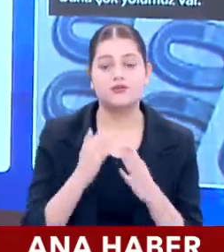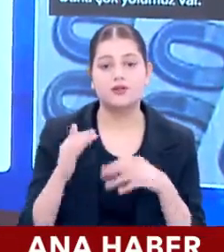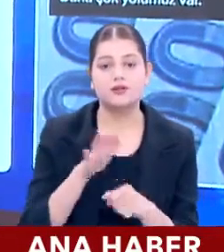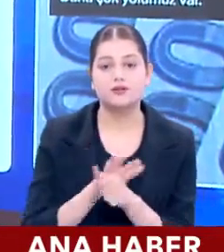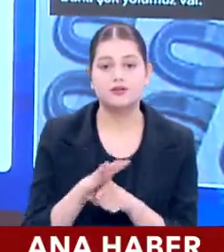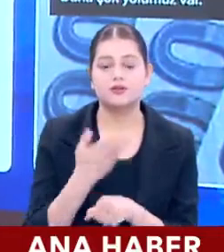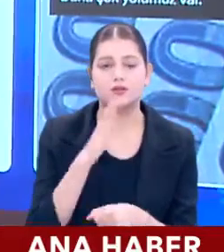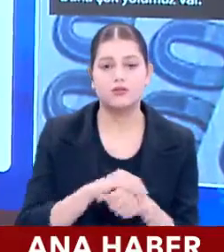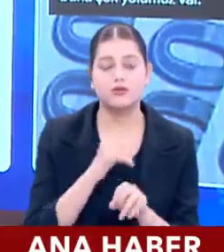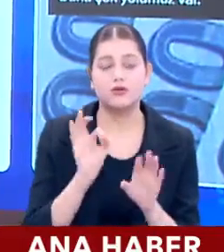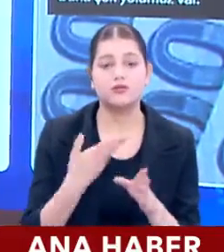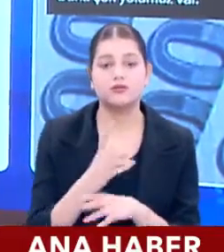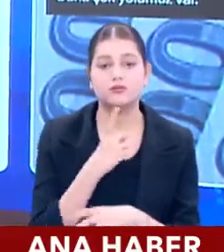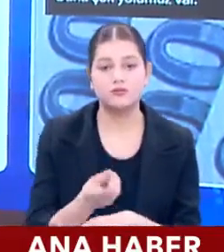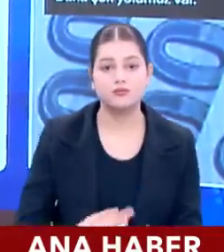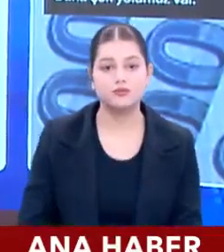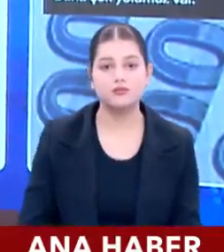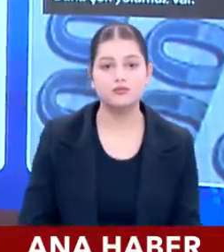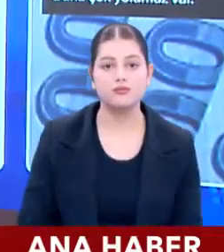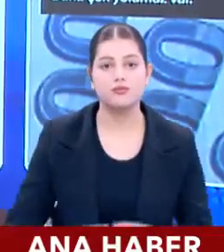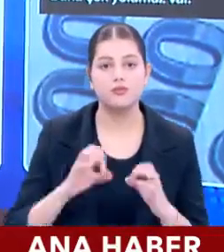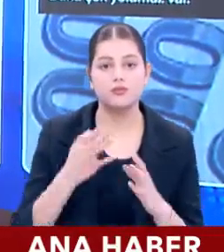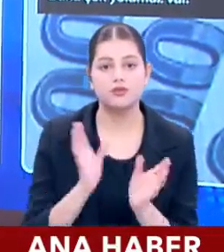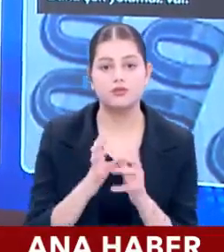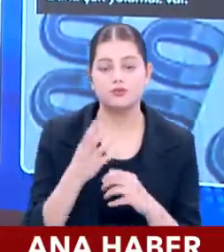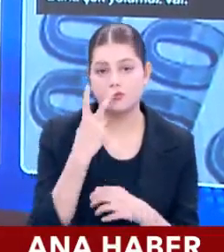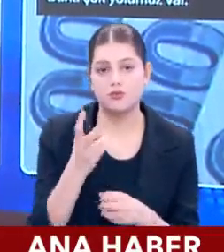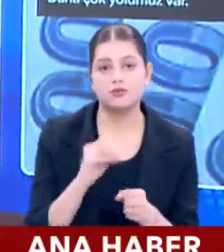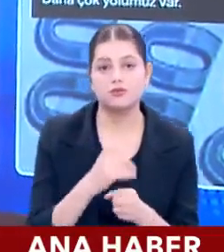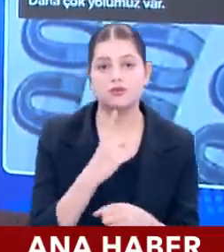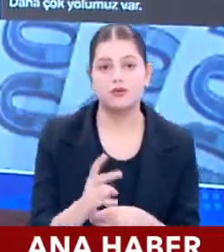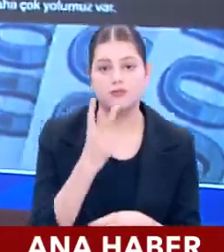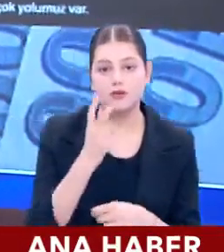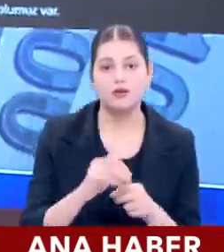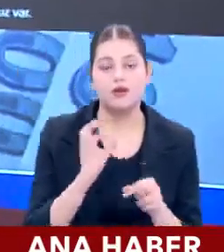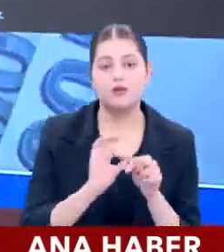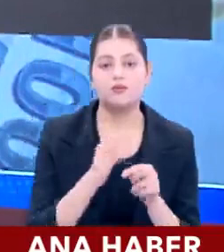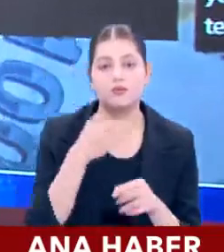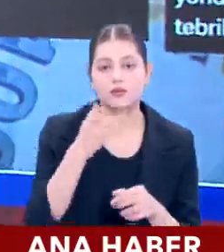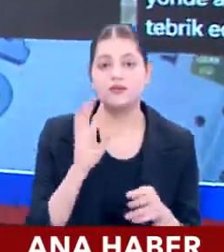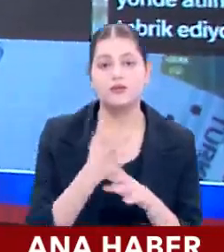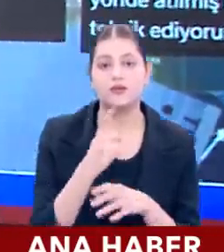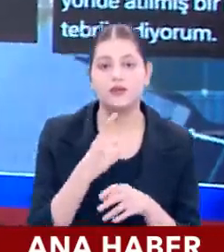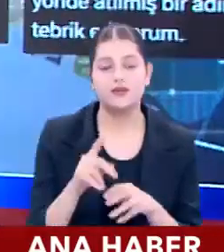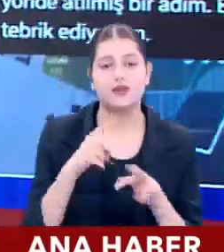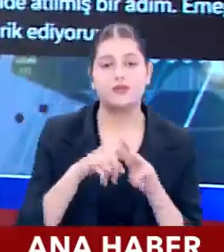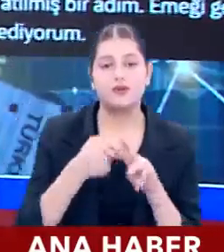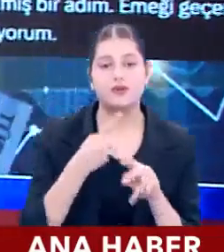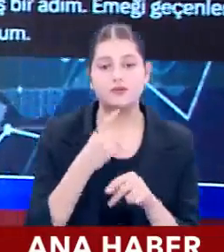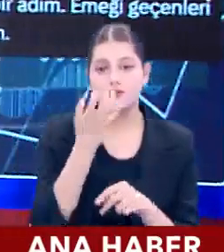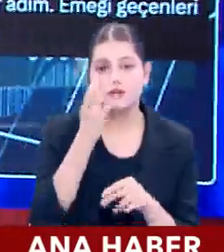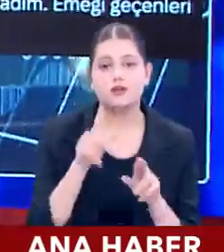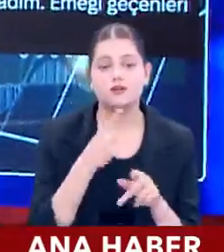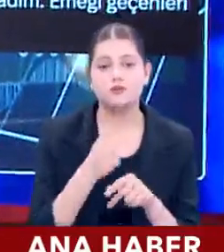baskılamıyor ve o yüzden de bu şekilde değerler görüyoruz bakalım ekonomistlerin yorumları neler Emre Altın demiş ki